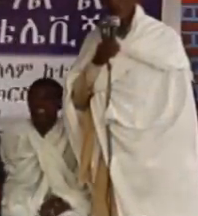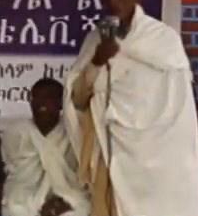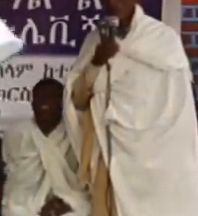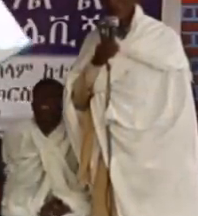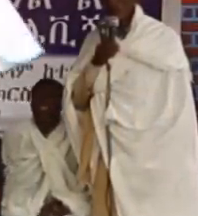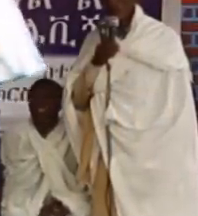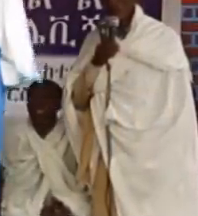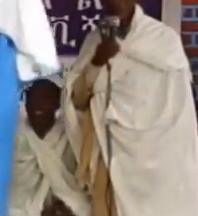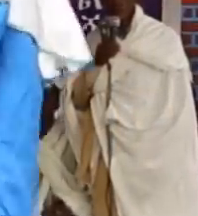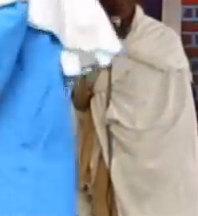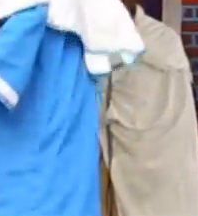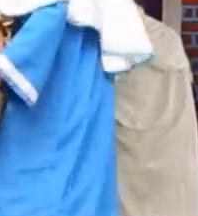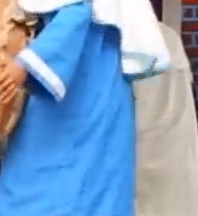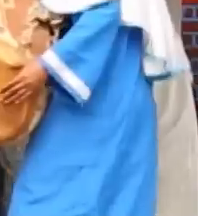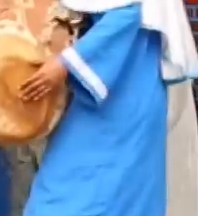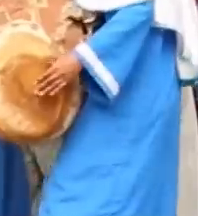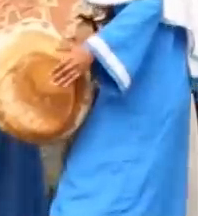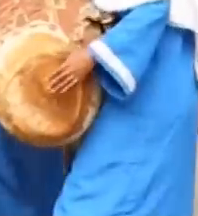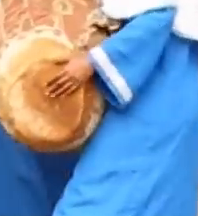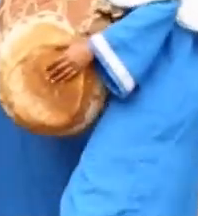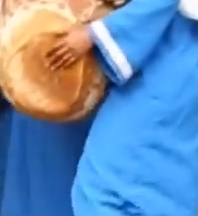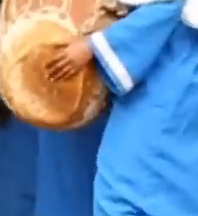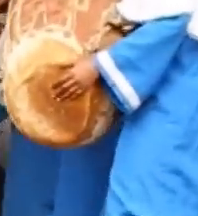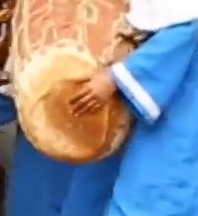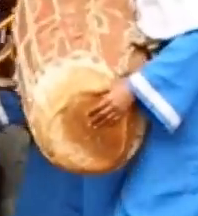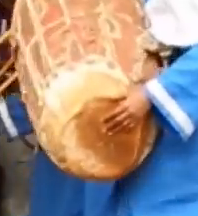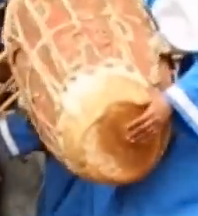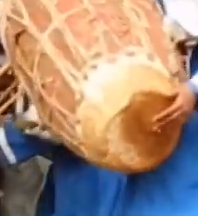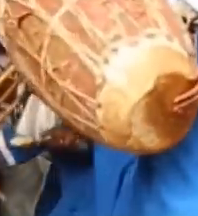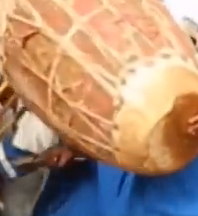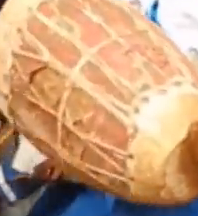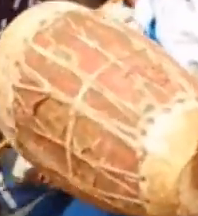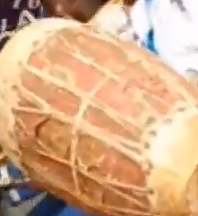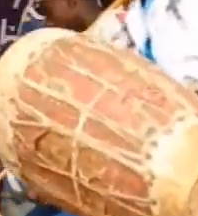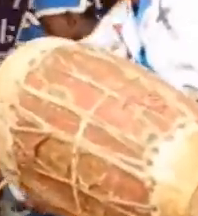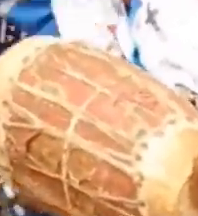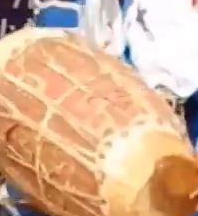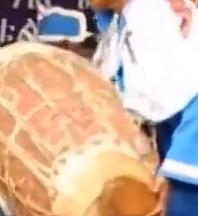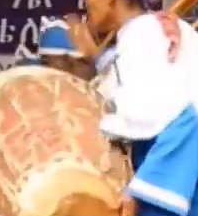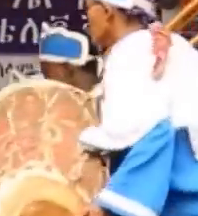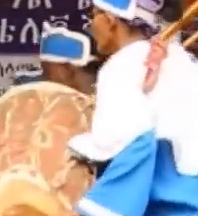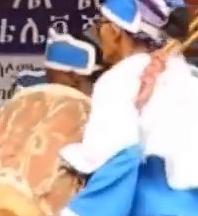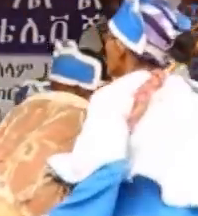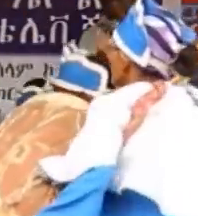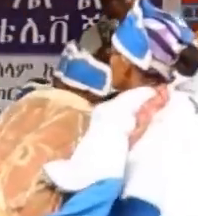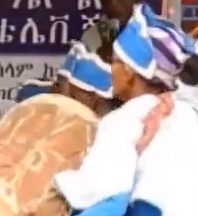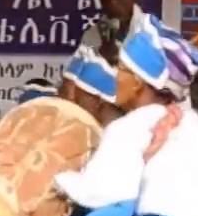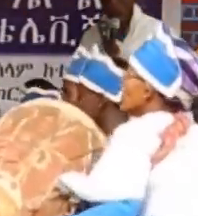يا أبو عبد الله